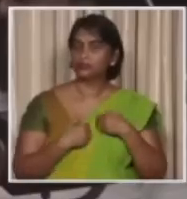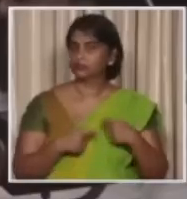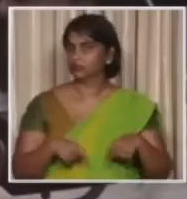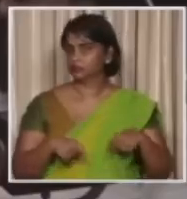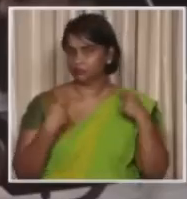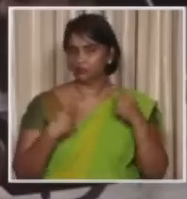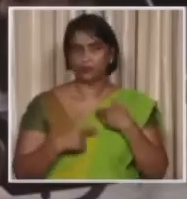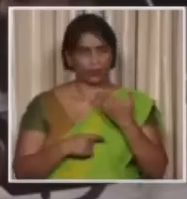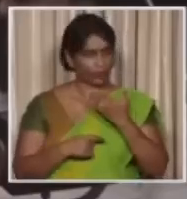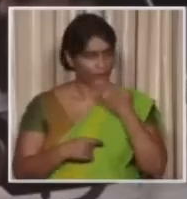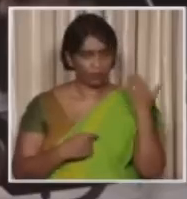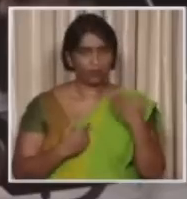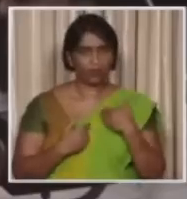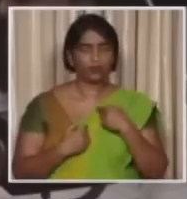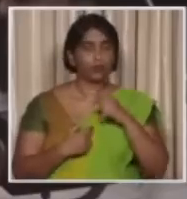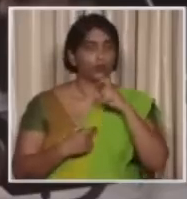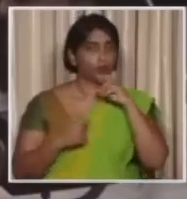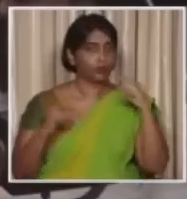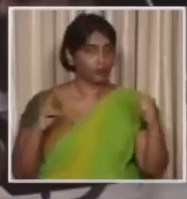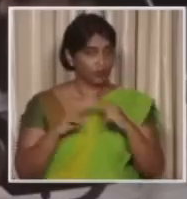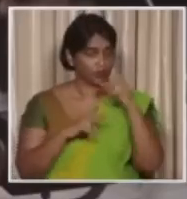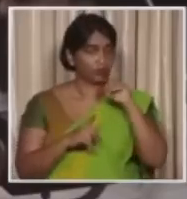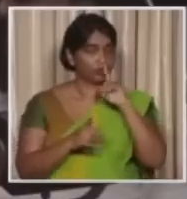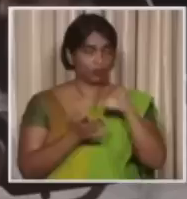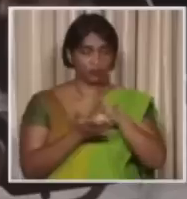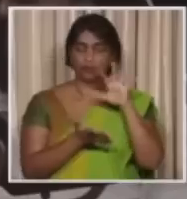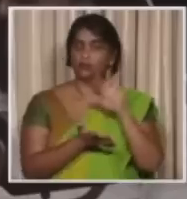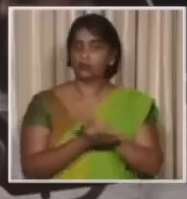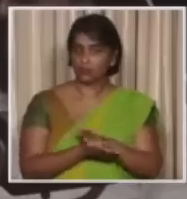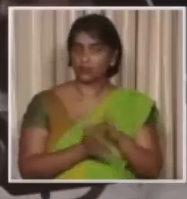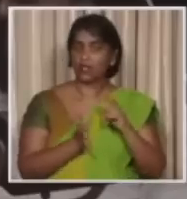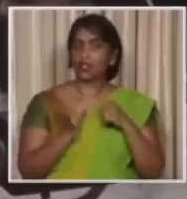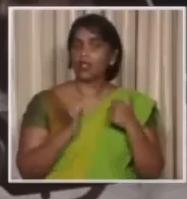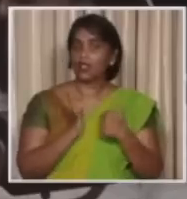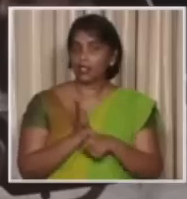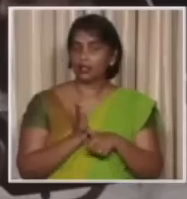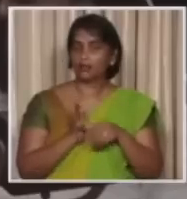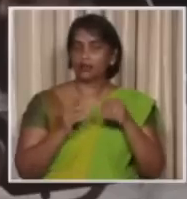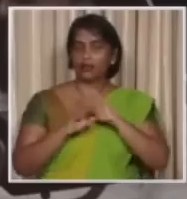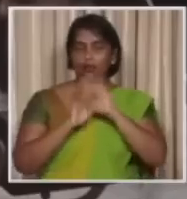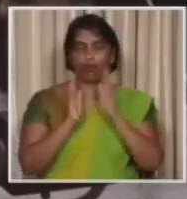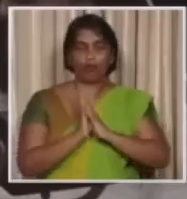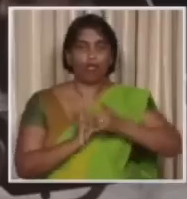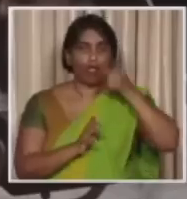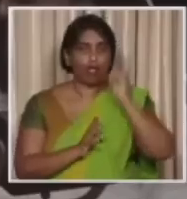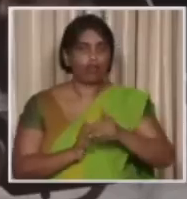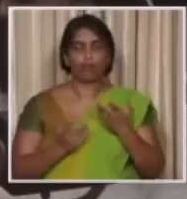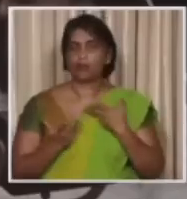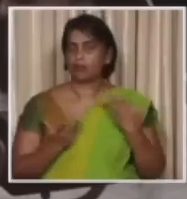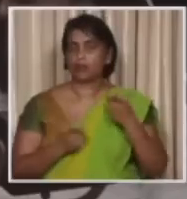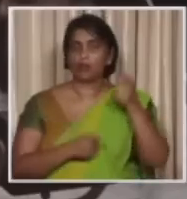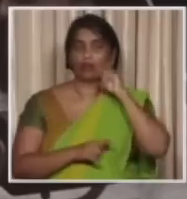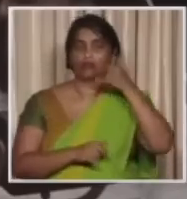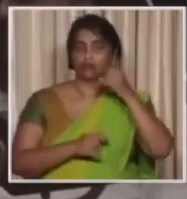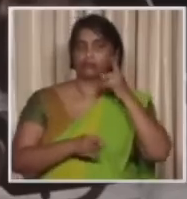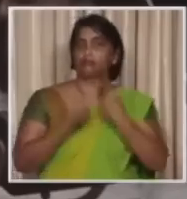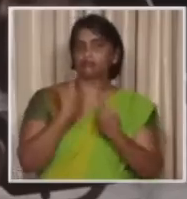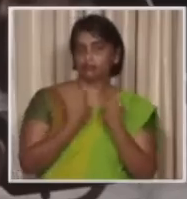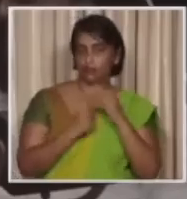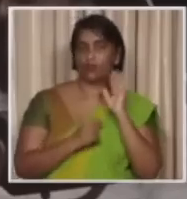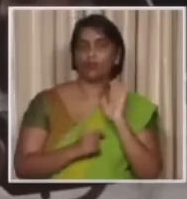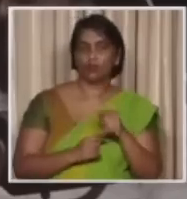කරන්න පුළුවන්ද ශ්‍රේෂ්ඨාධිකරණයේ තීරණයක් දෙනවා නම් මේ පනත සරල බහුතරයකින් සම්මත කරන්න බෑ, ජනමත විචාරයෙන් පවත්වන්න